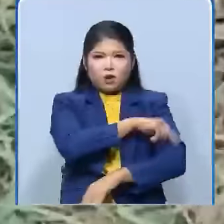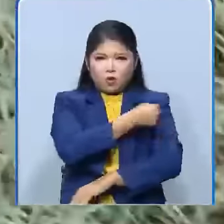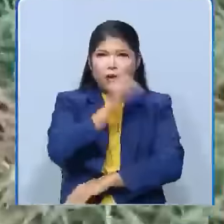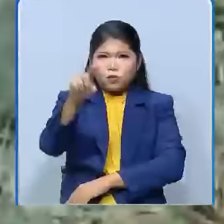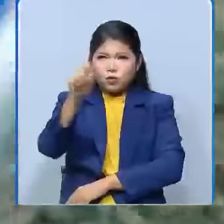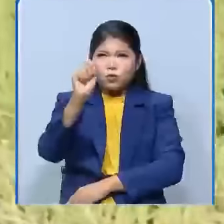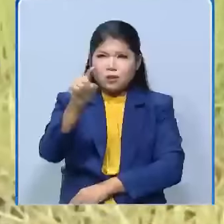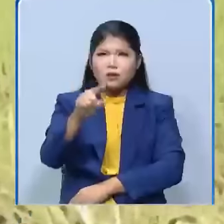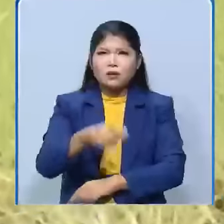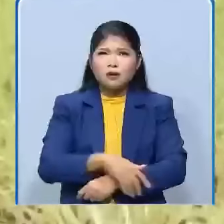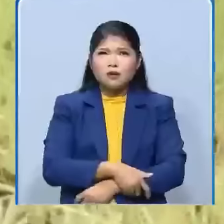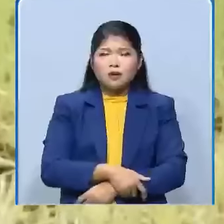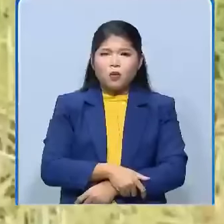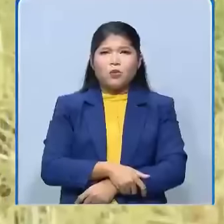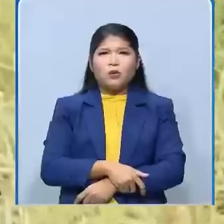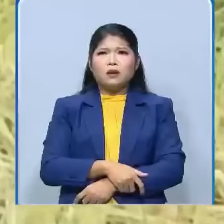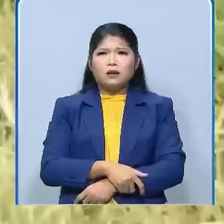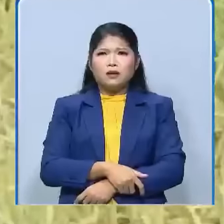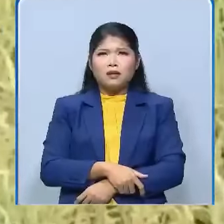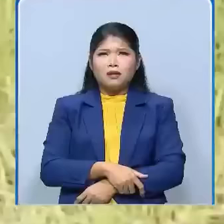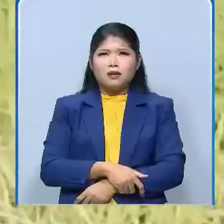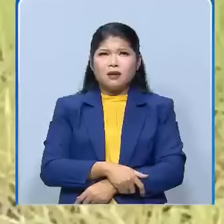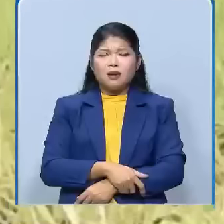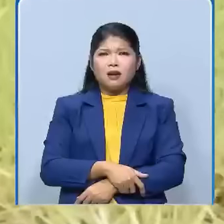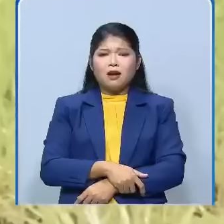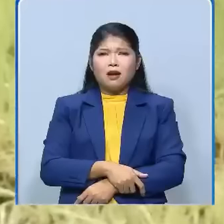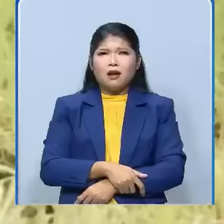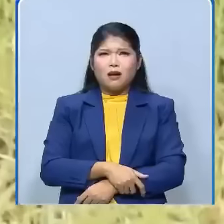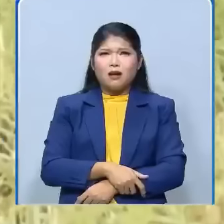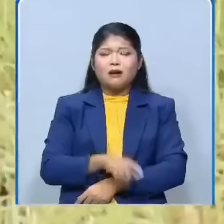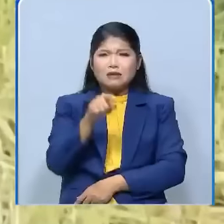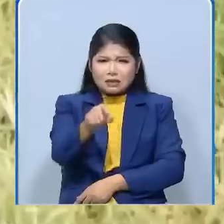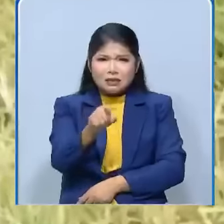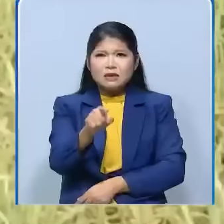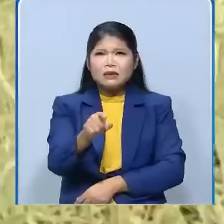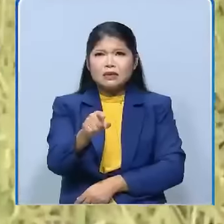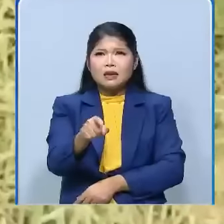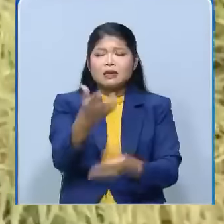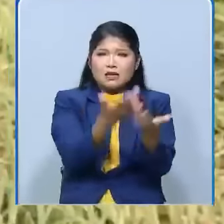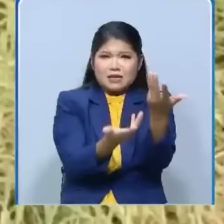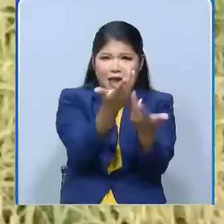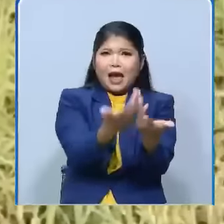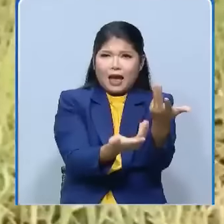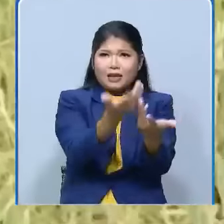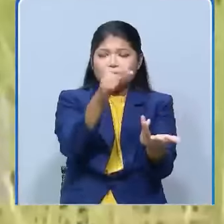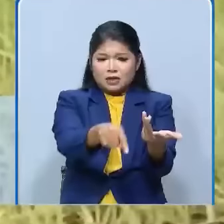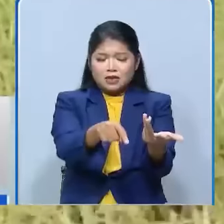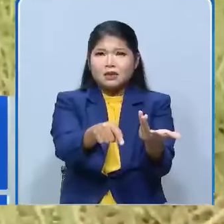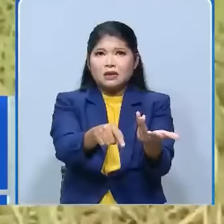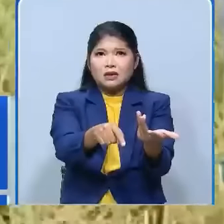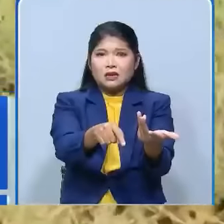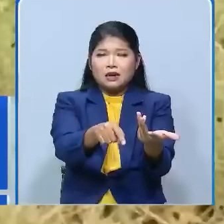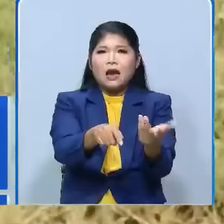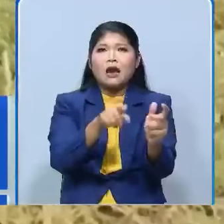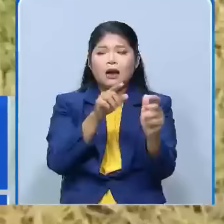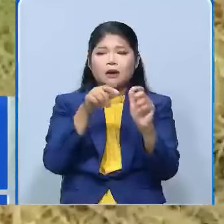ให้หมูหน่อย อุ้ยโอ้นี่นะคะคือจุดเกิดเหตุอยู่ที่บริเวณพงหญ้าที่ตำบลวัดป่าอ